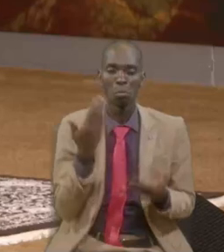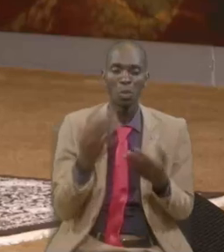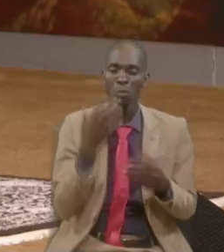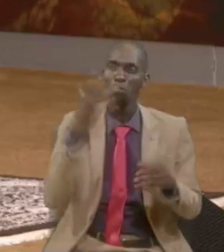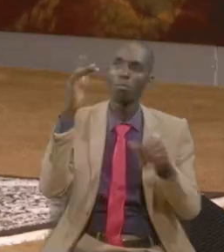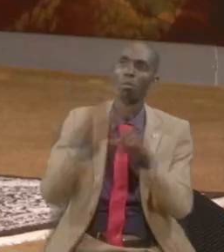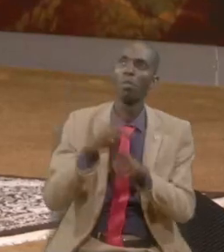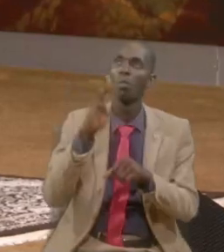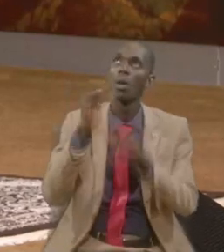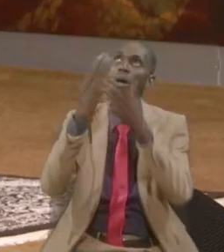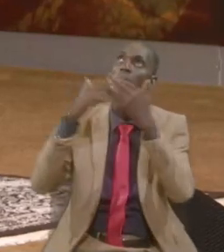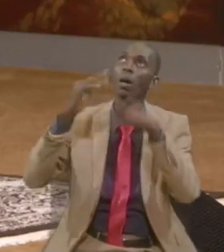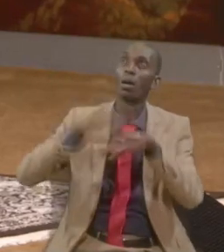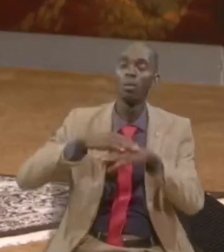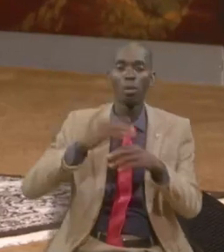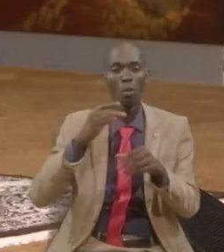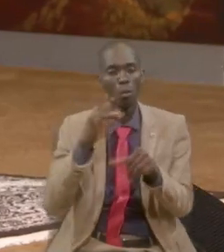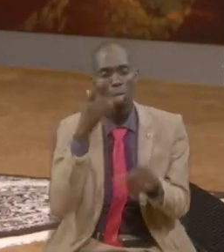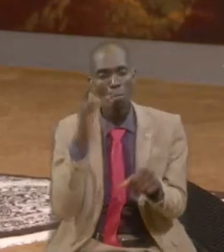ni par la terre.